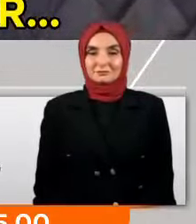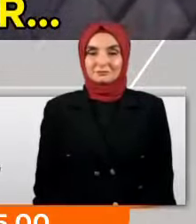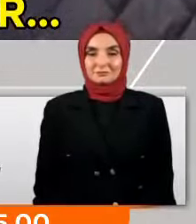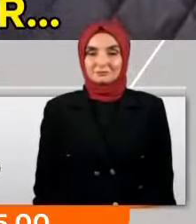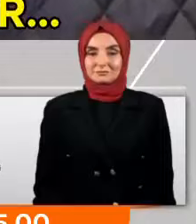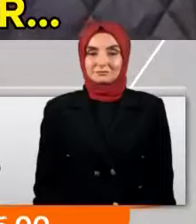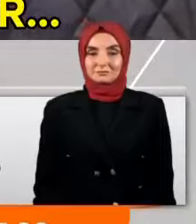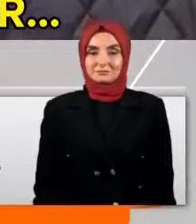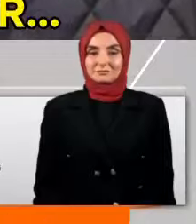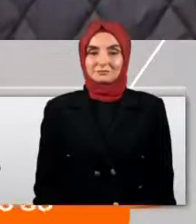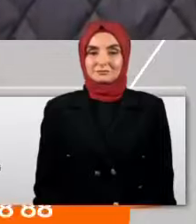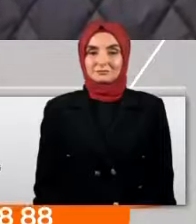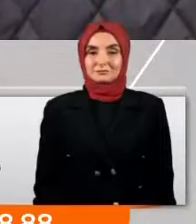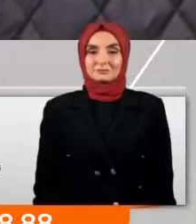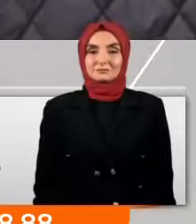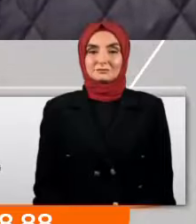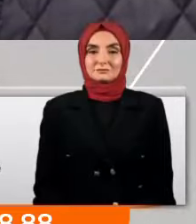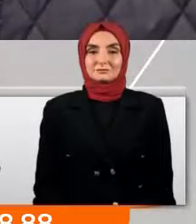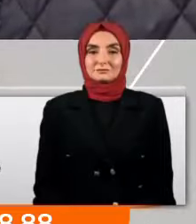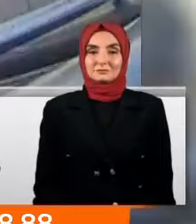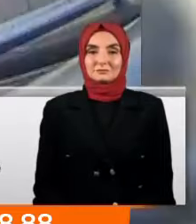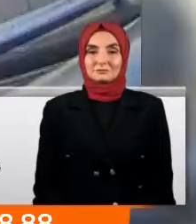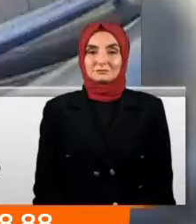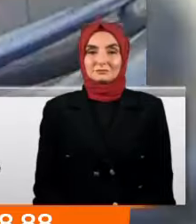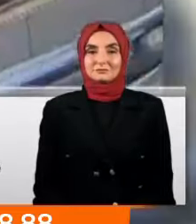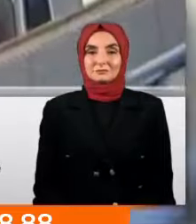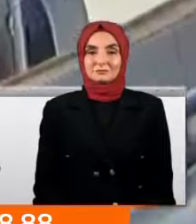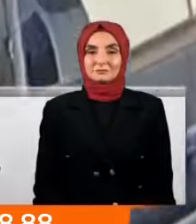artı kasisler büyük ihtimalle olması lazım.